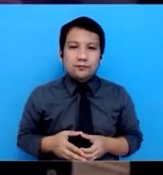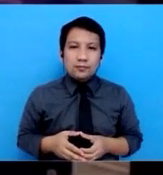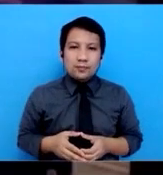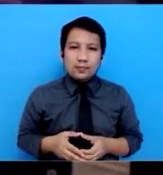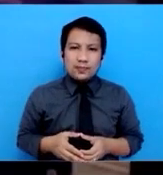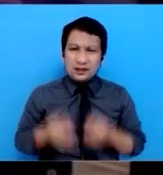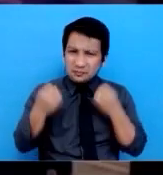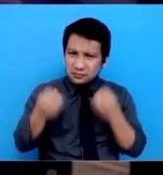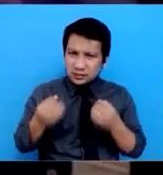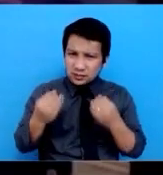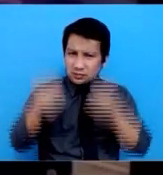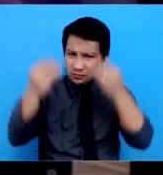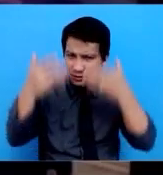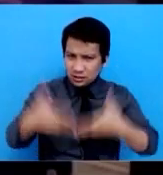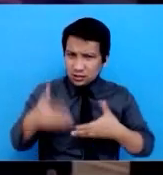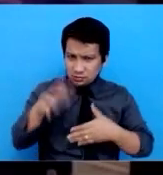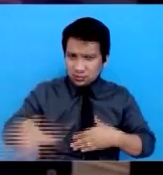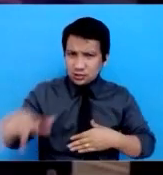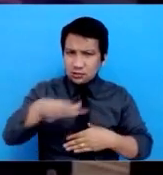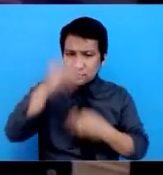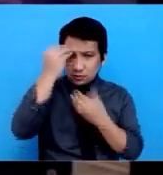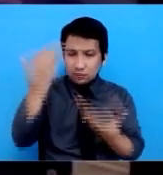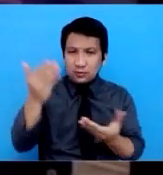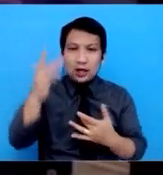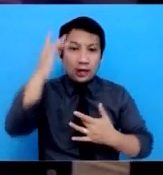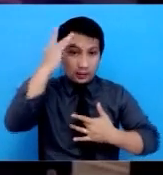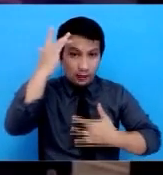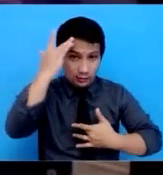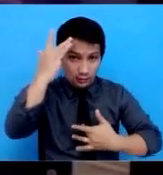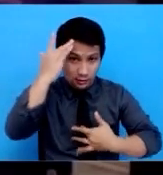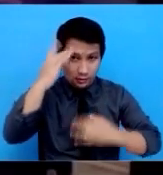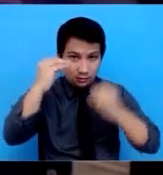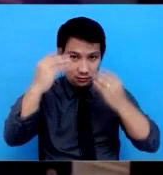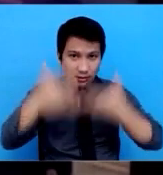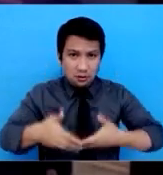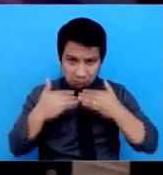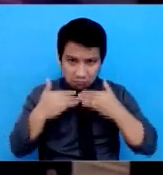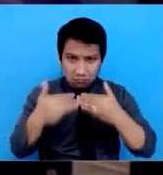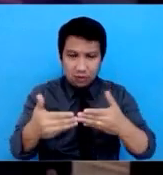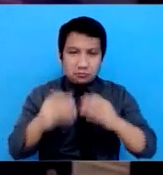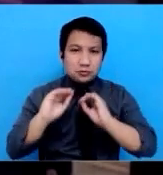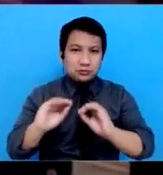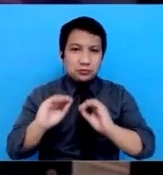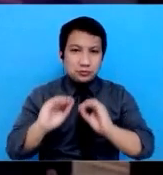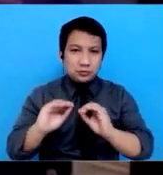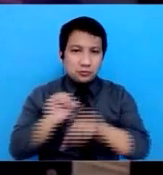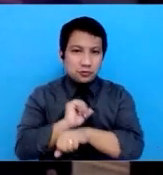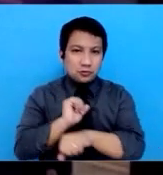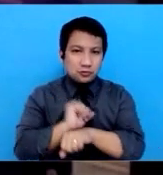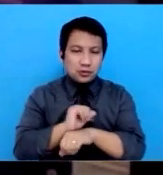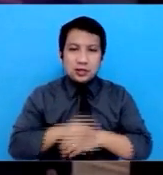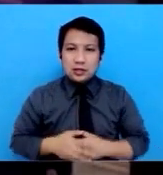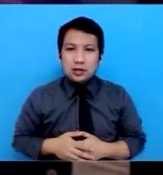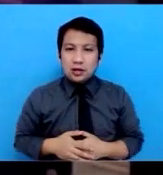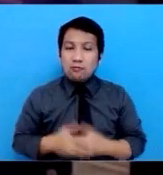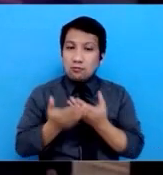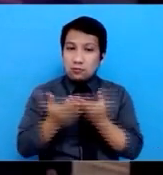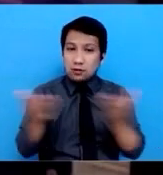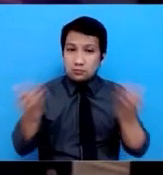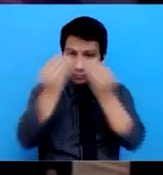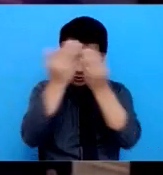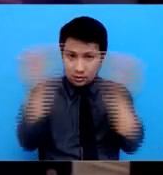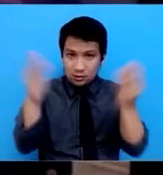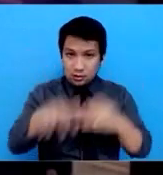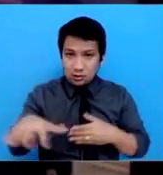Libo-libong guro na rin daw ang nagkakasakit ngayon pero tuloy pa rin sa pagtatrabaho. Kaya panawagan ko ng ilang